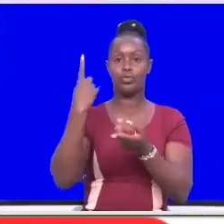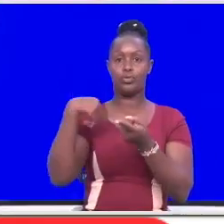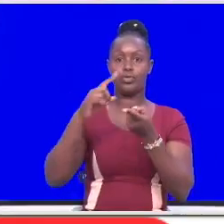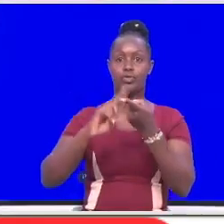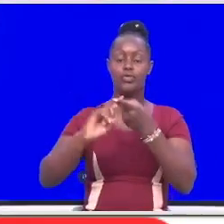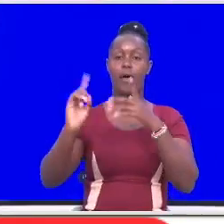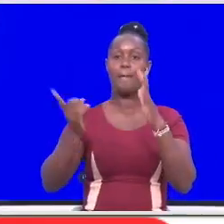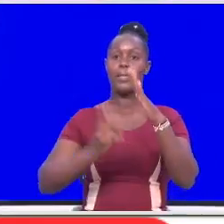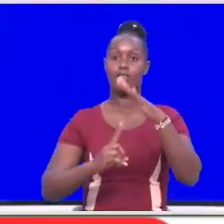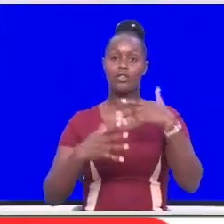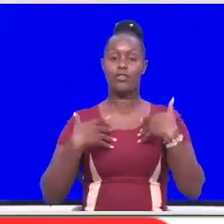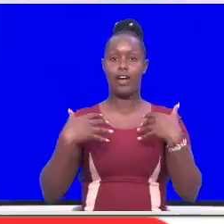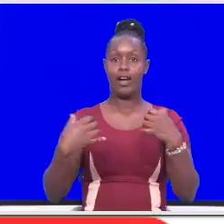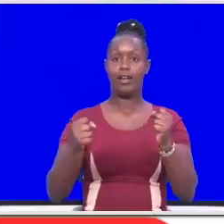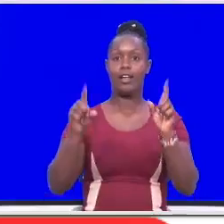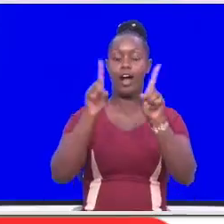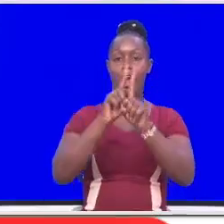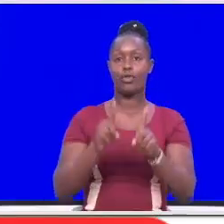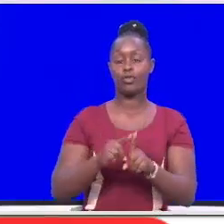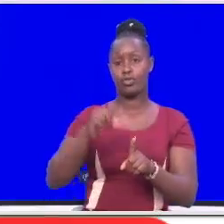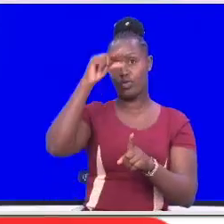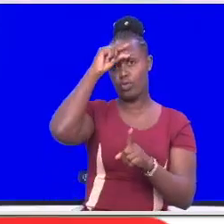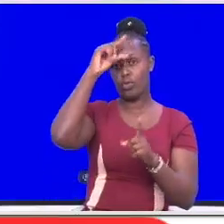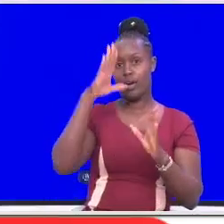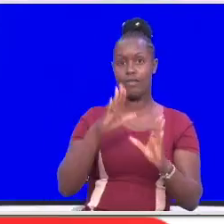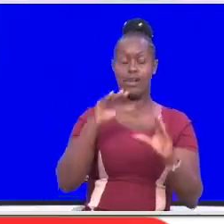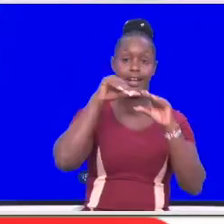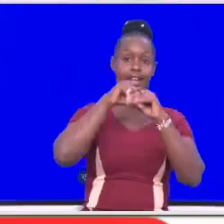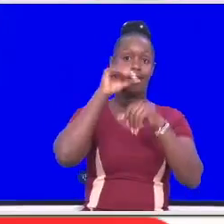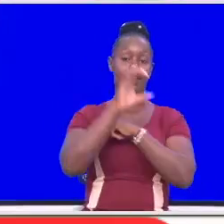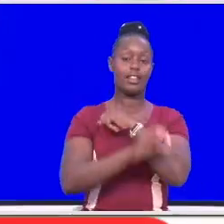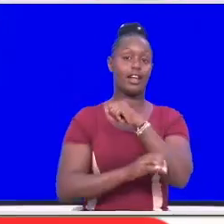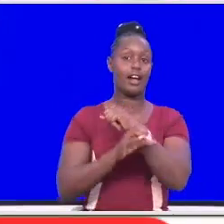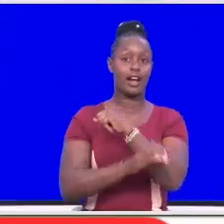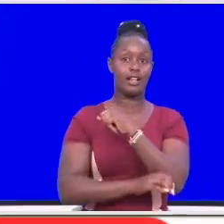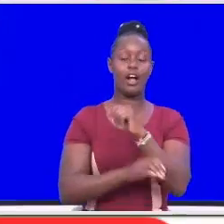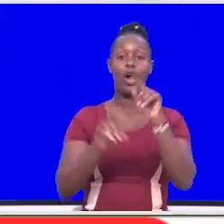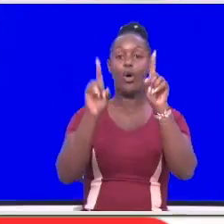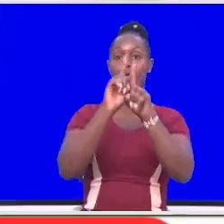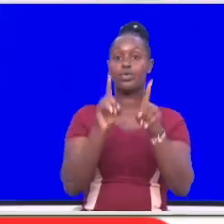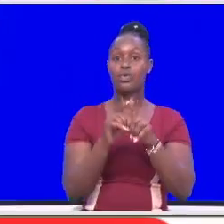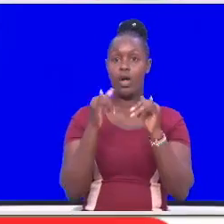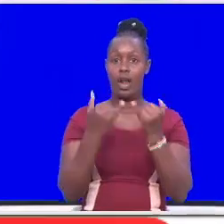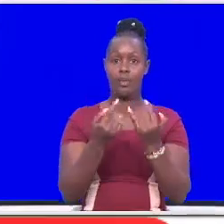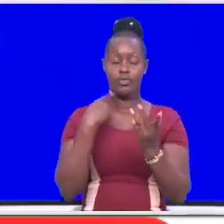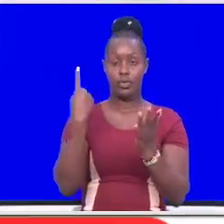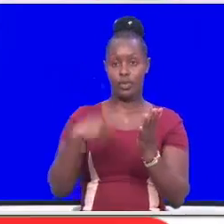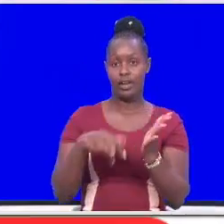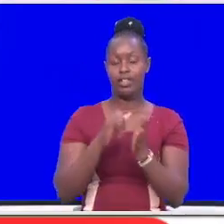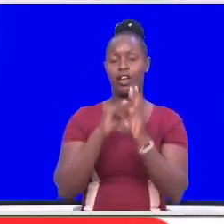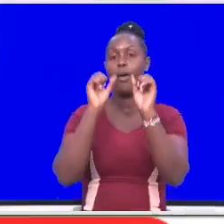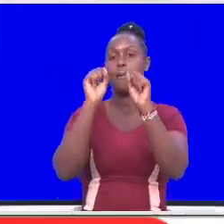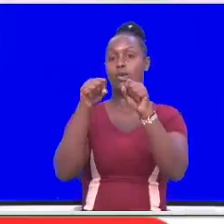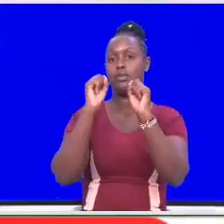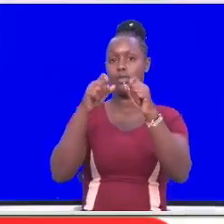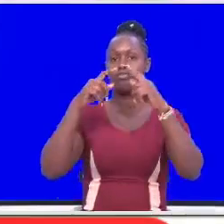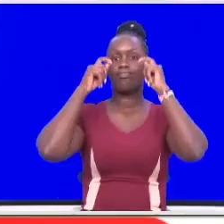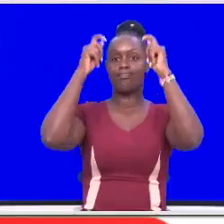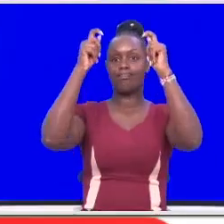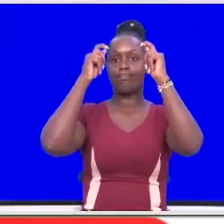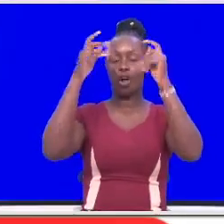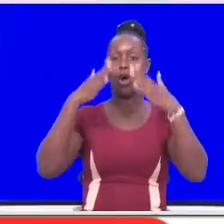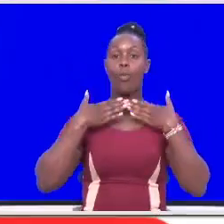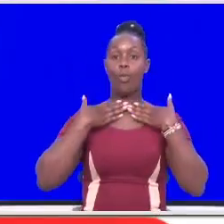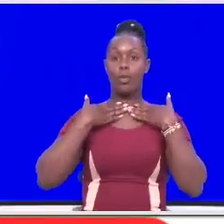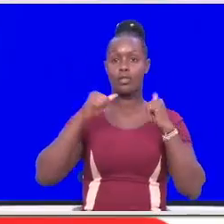na afisi za baraza la magavana humu nchini. Muungano huo ambao sasa unatishia kuenda katika mgomo unaitaka